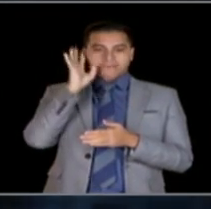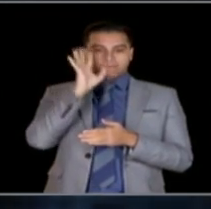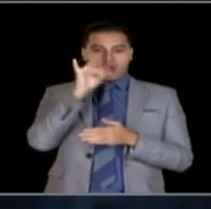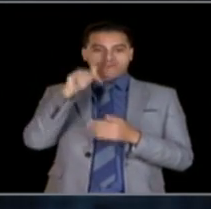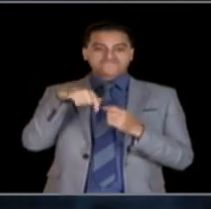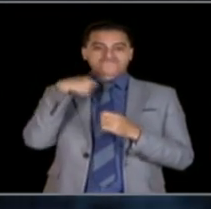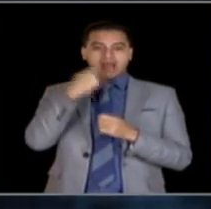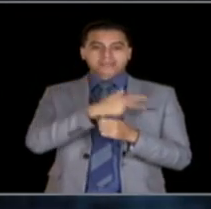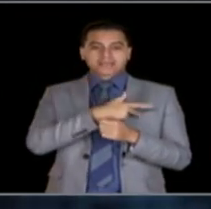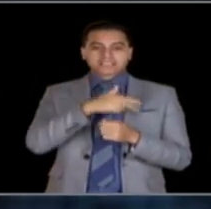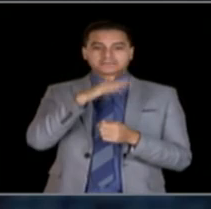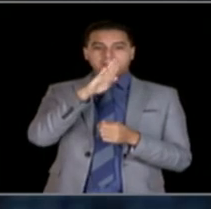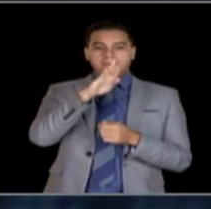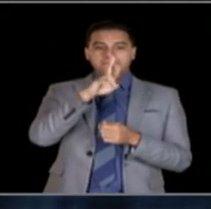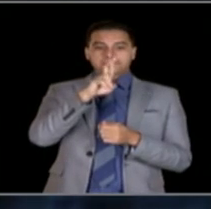هو؟